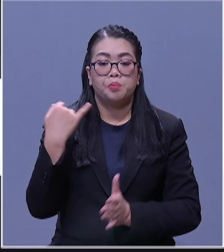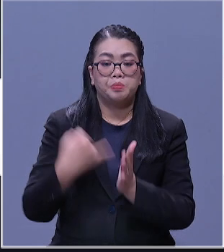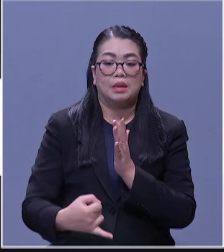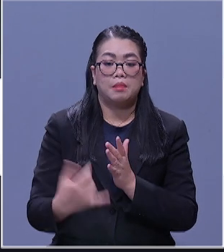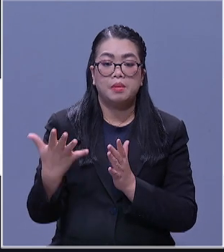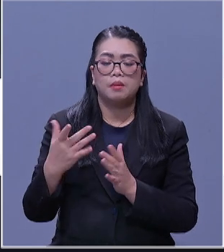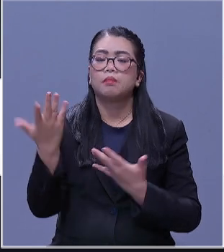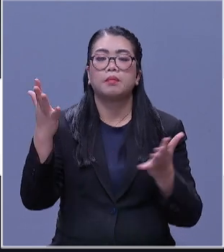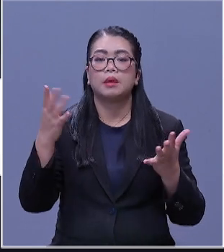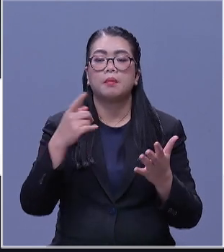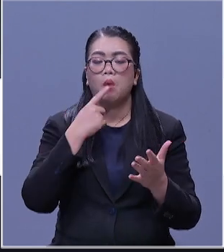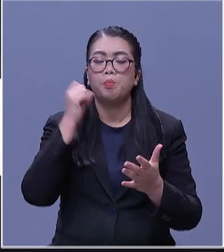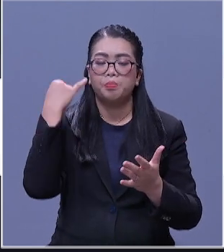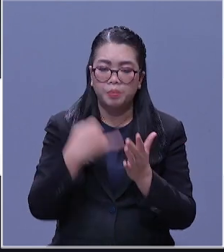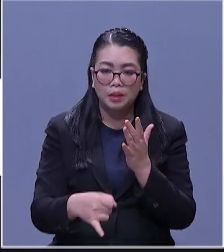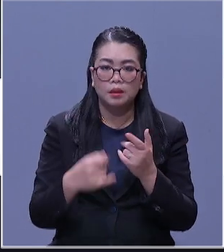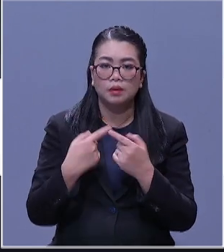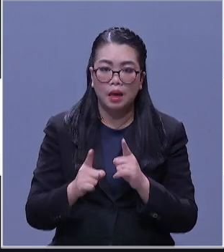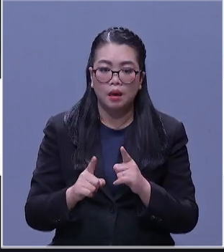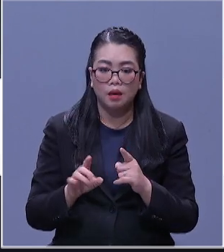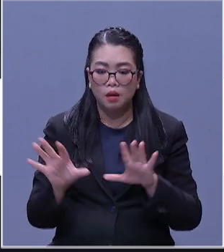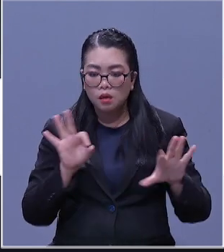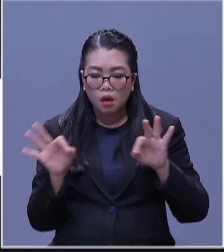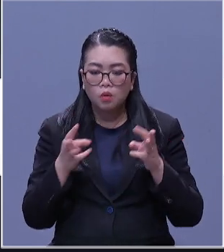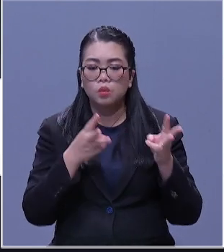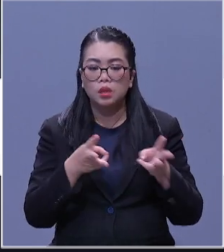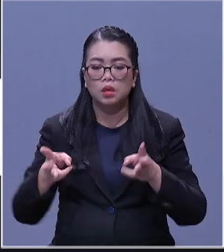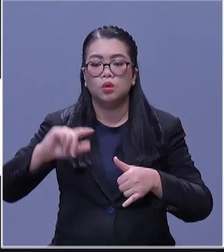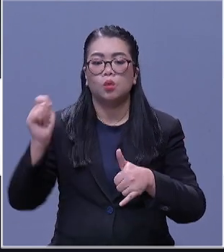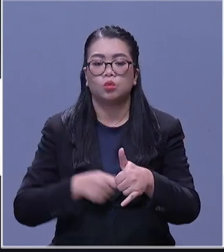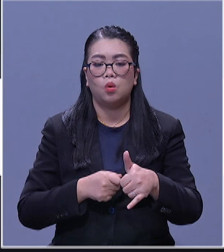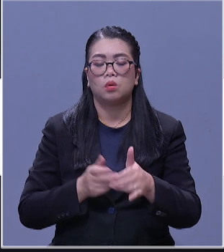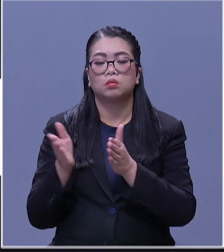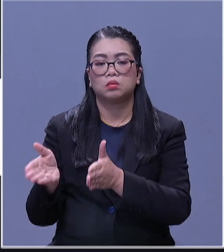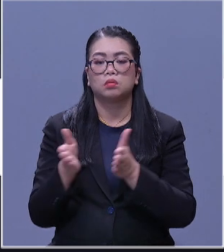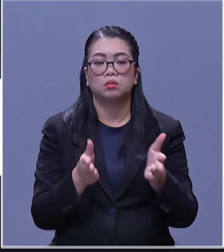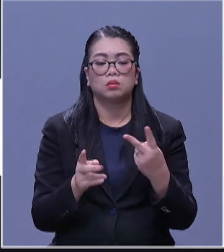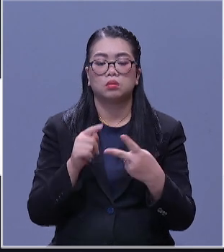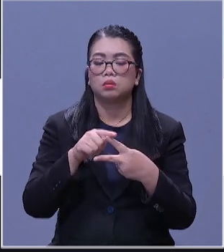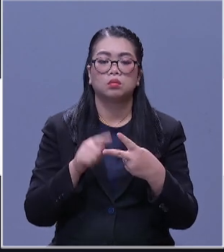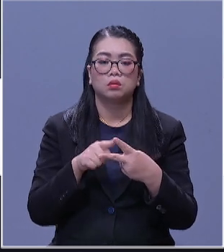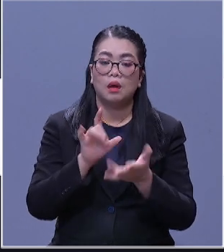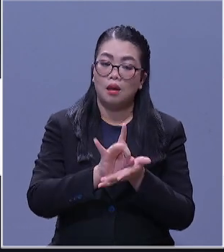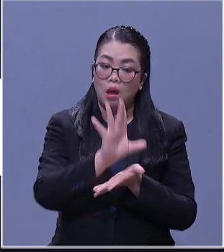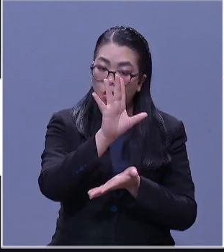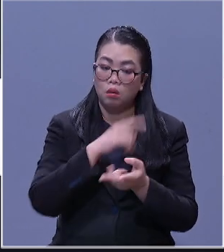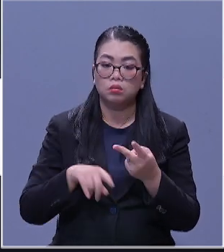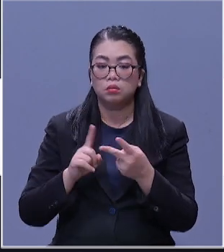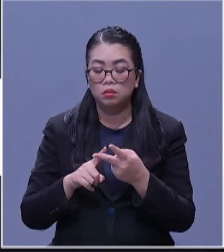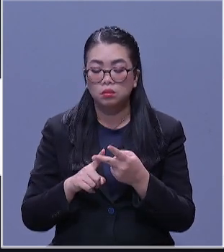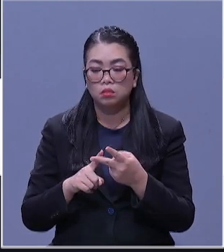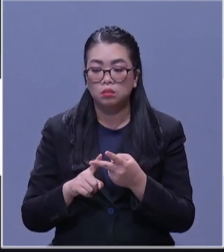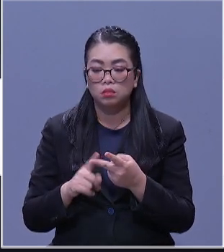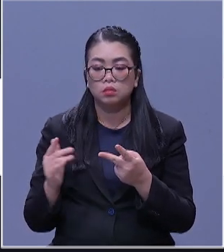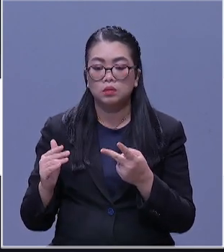แรงเพียงแต่ว่าพอผิดวินัยร้ายแรงมันมีทางเลือกในการลงโทษ 2ทางคือจะขับออกเลยมั้ย